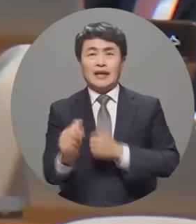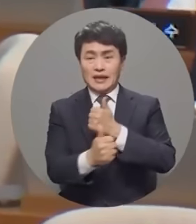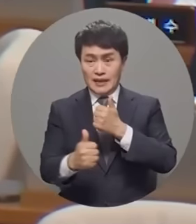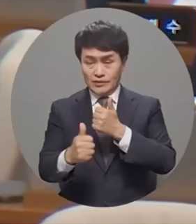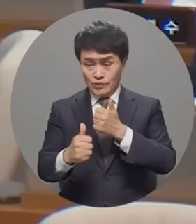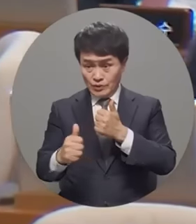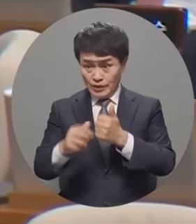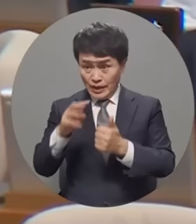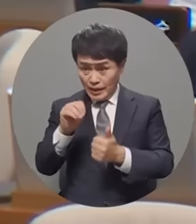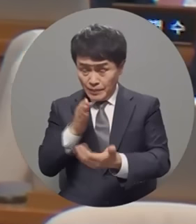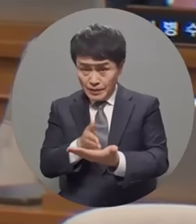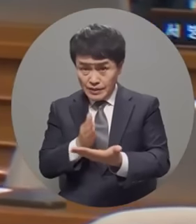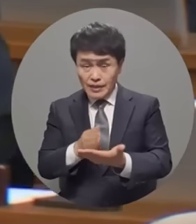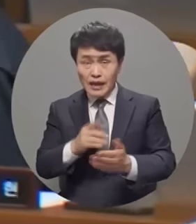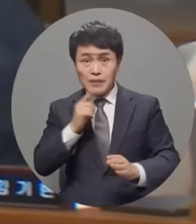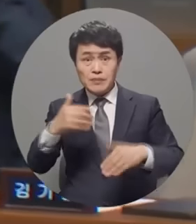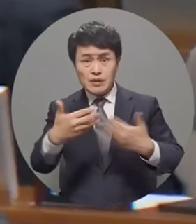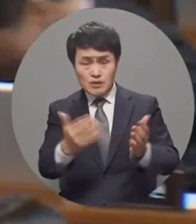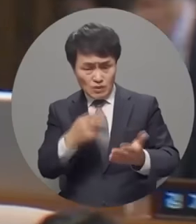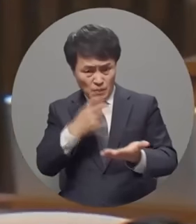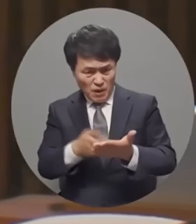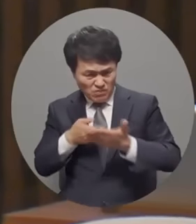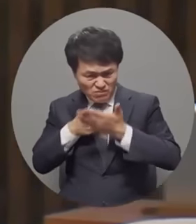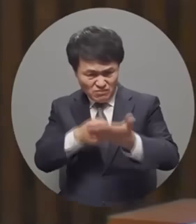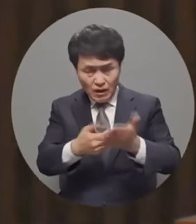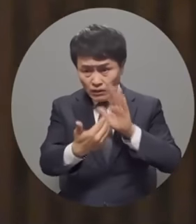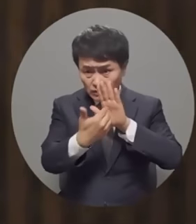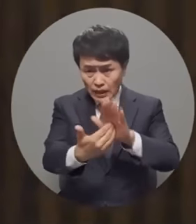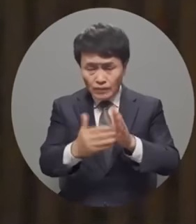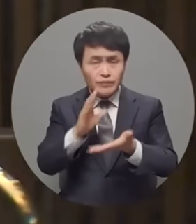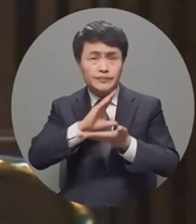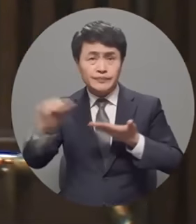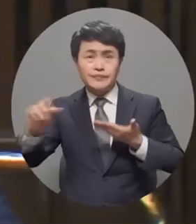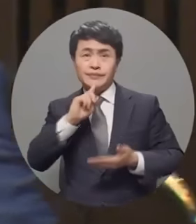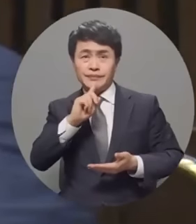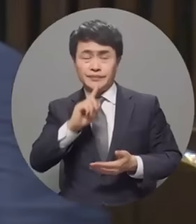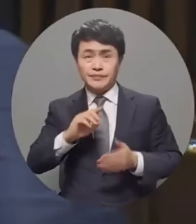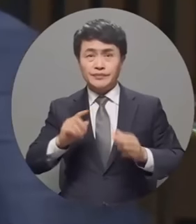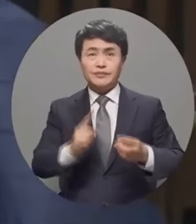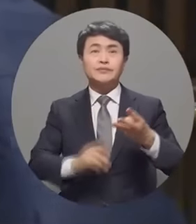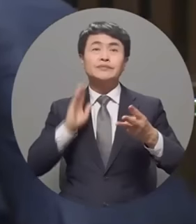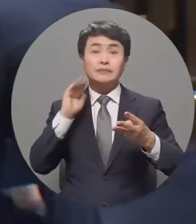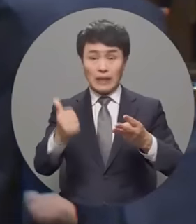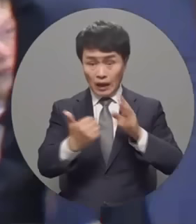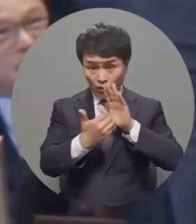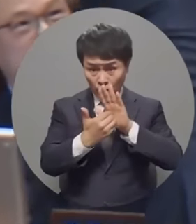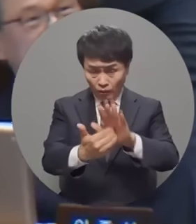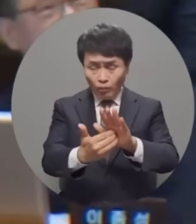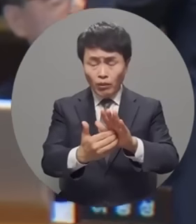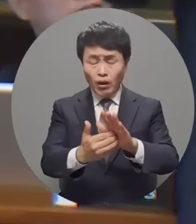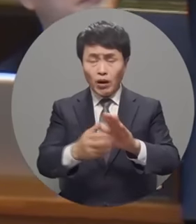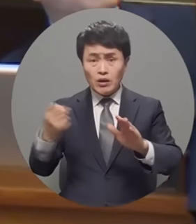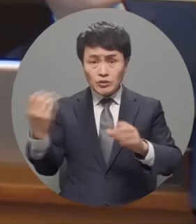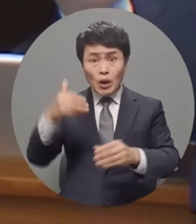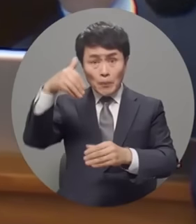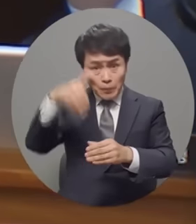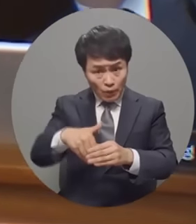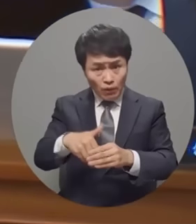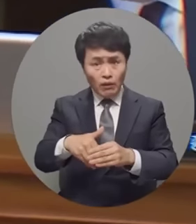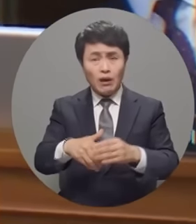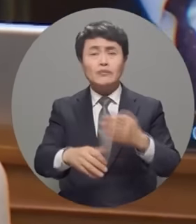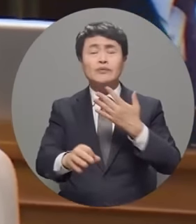통화에서 민주당의 입법 폭주에 대응하기 위해 퇴장했다면서 윤 대통령이 거부권을 행사해 재표결을 하게